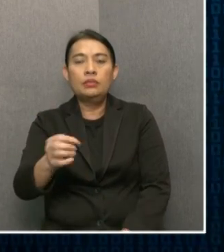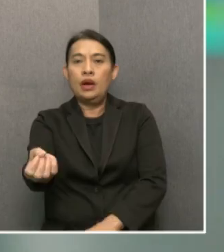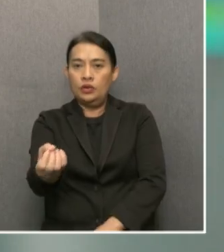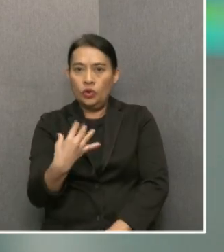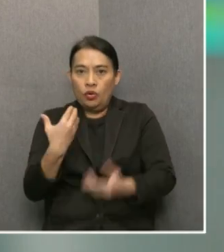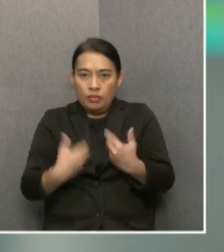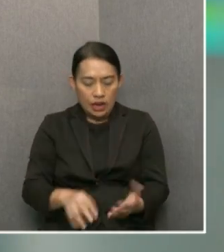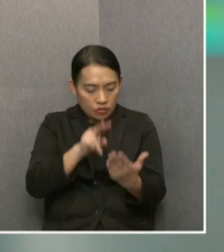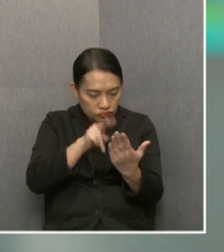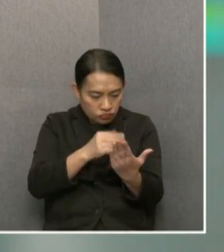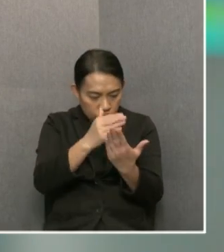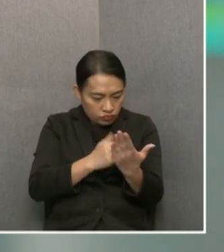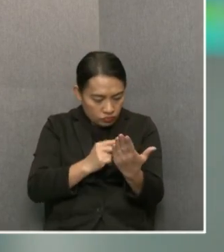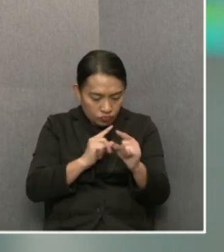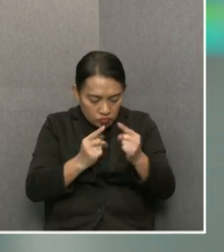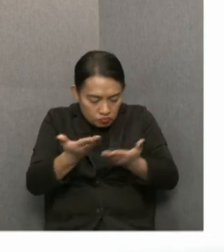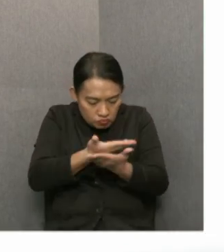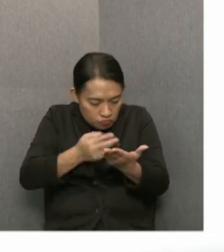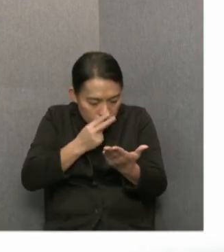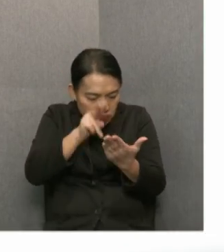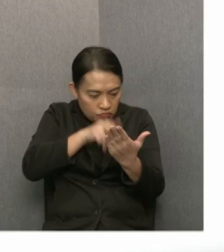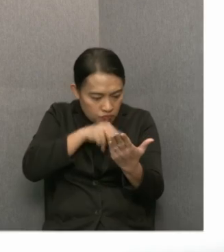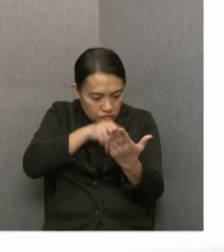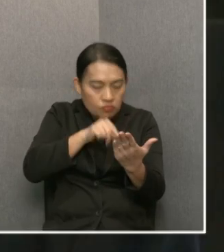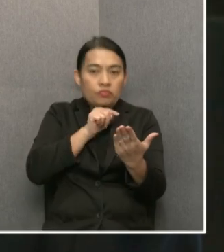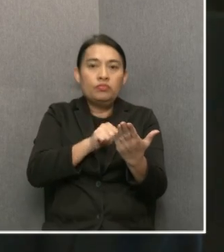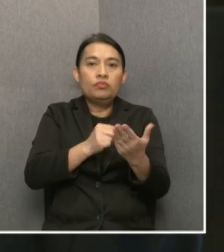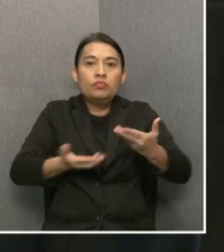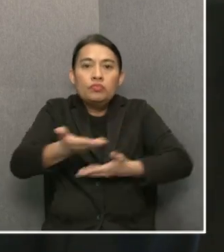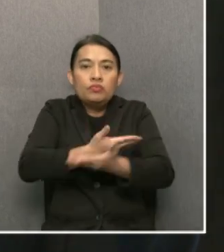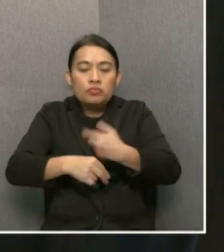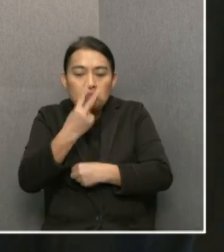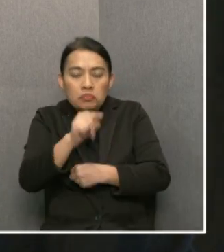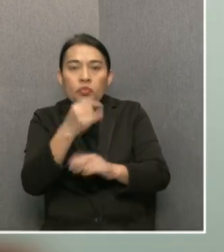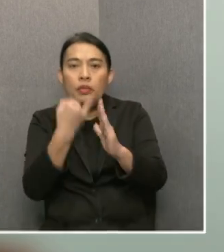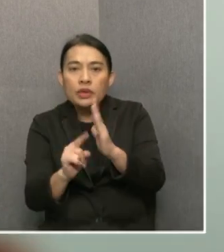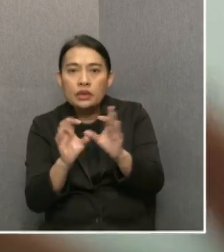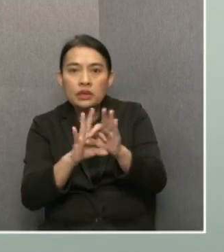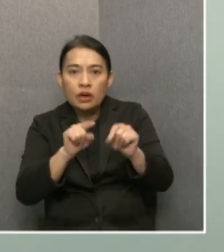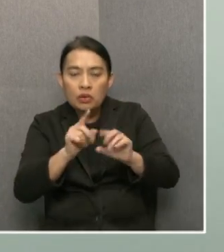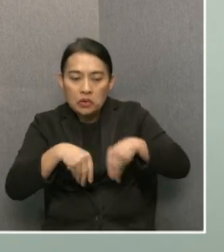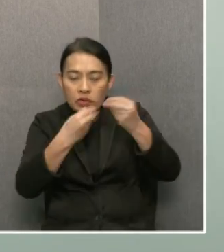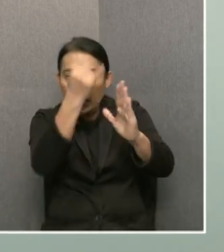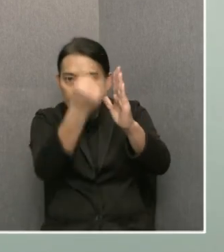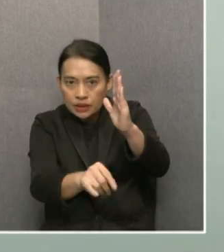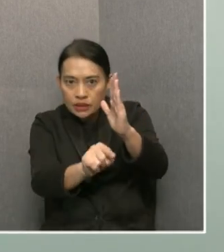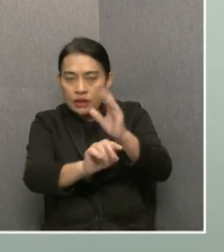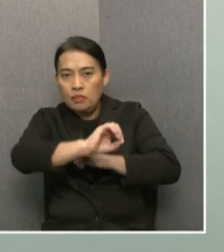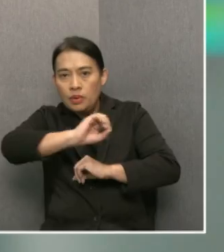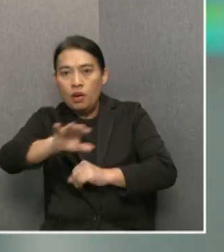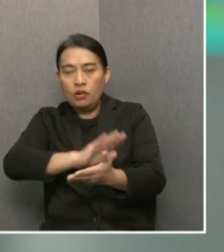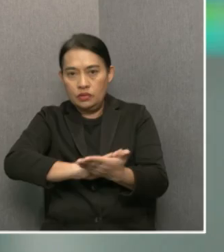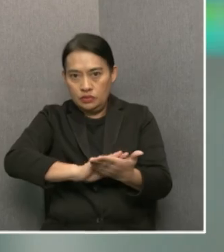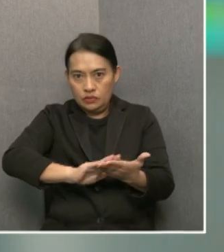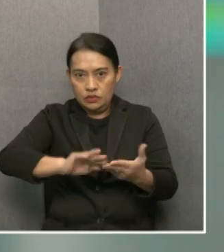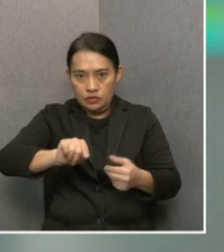วเนี่ยเราก็จะต้องนำมาพิจารณาตรวจสอบแล้วก็ถ้าเกิดตรงไหนที่มีความผิดเนี่ยเราก็จะดำเนินคดีจะมีการแจ้งผลเมื่อเสร็จสิ้น